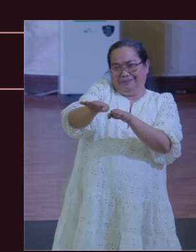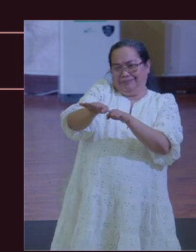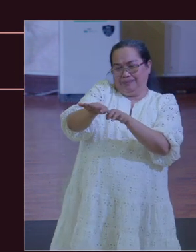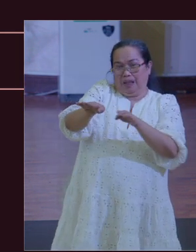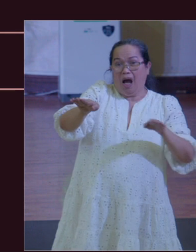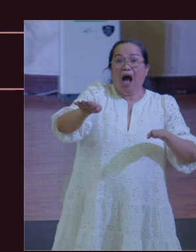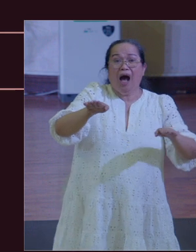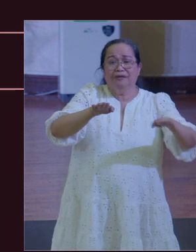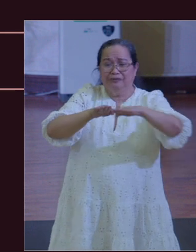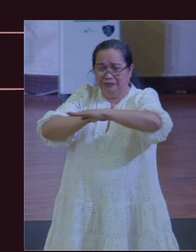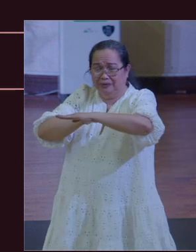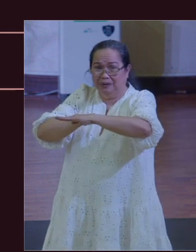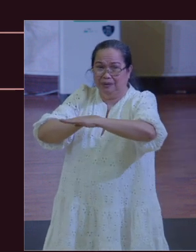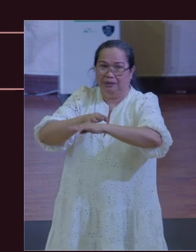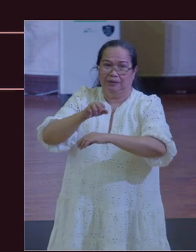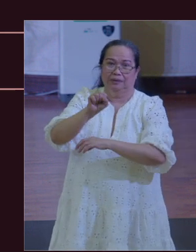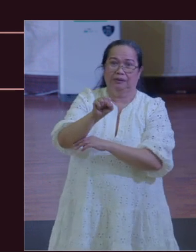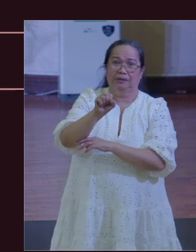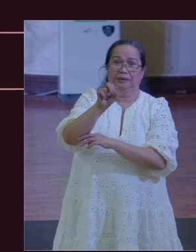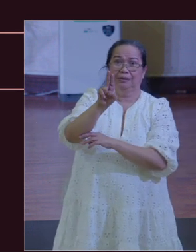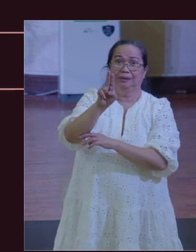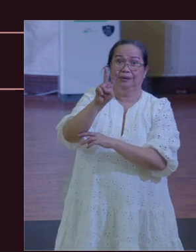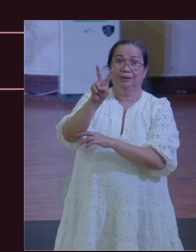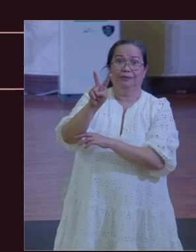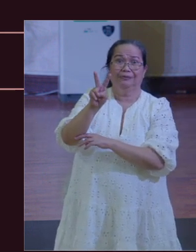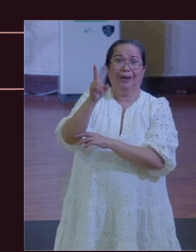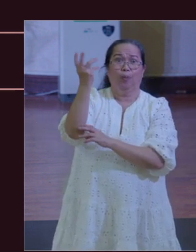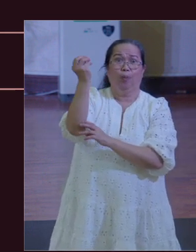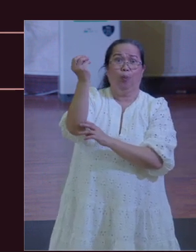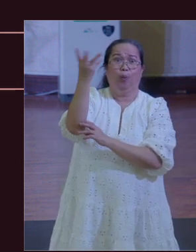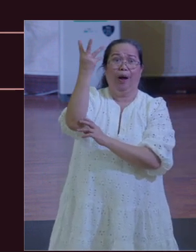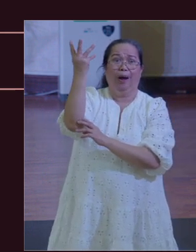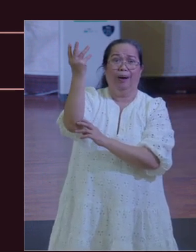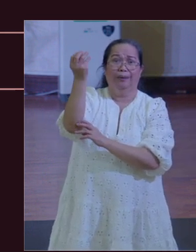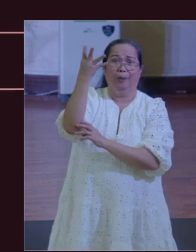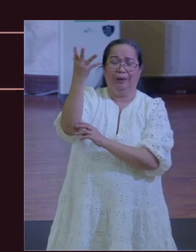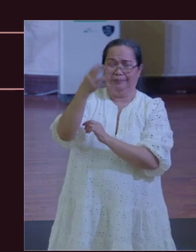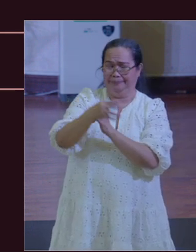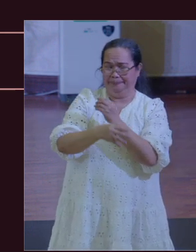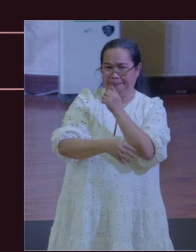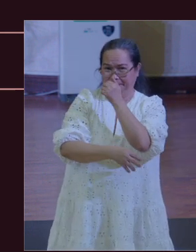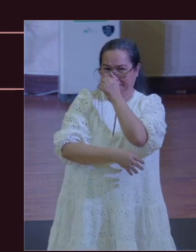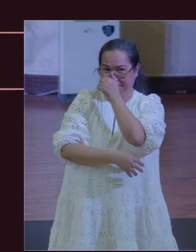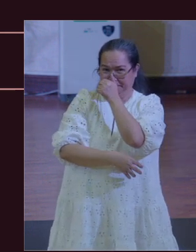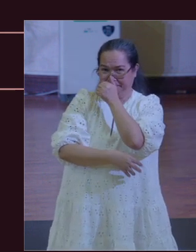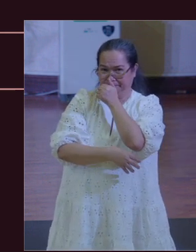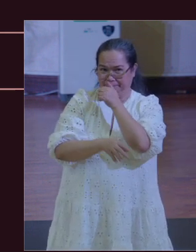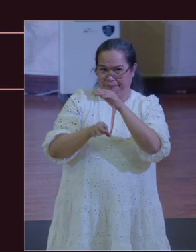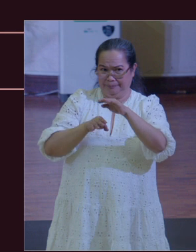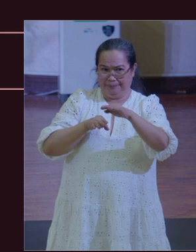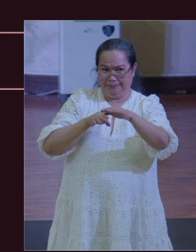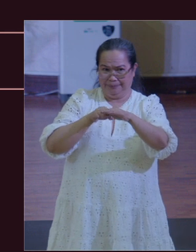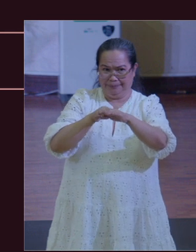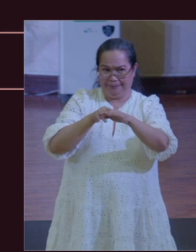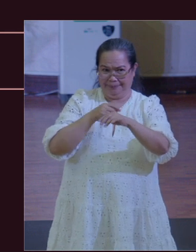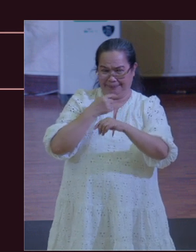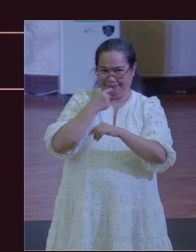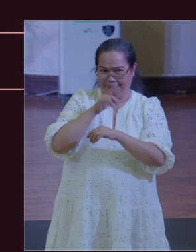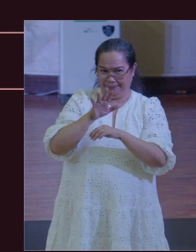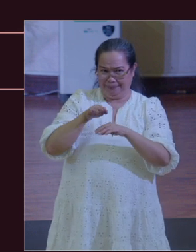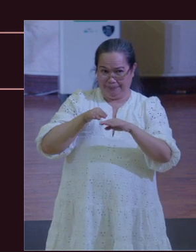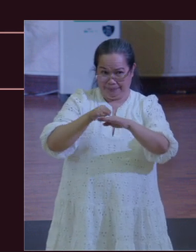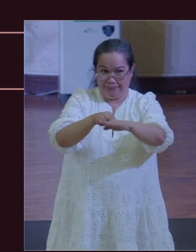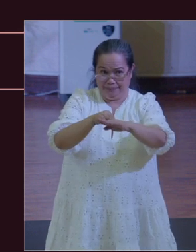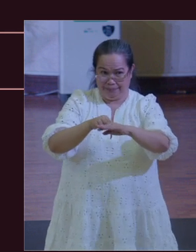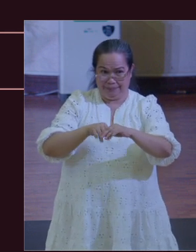Sumingit. SUV. Wang! May wang pa. Diniretso ko. Diniretso ko